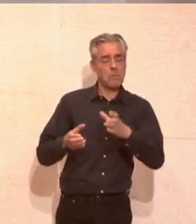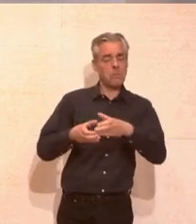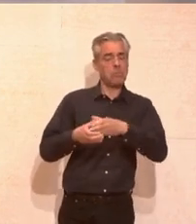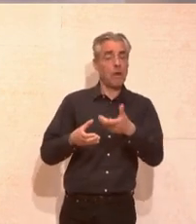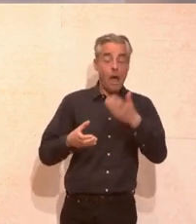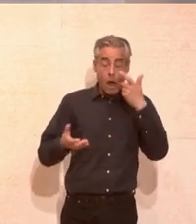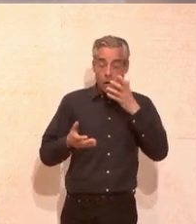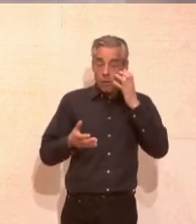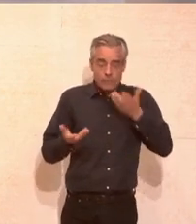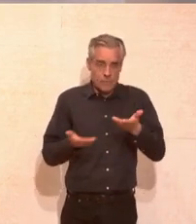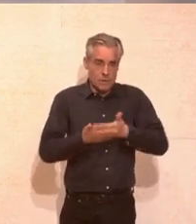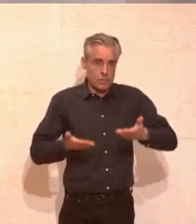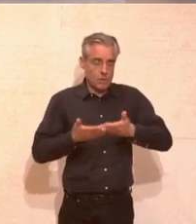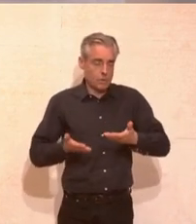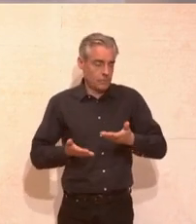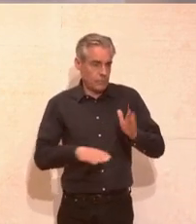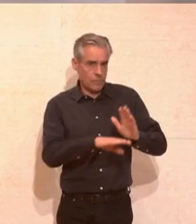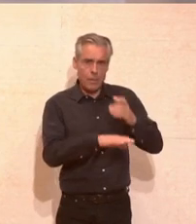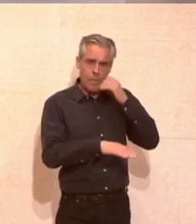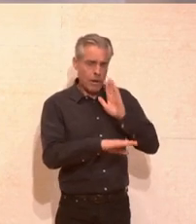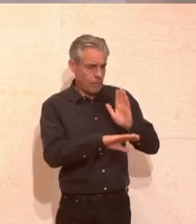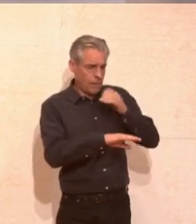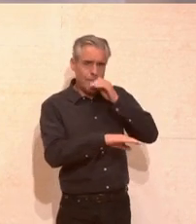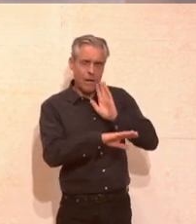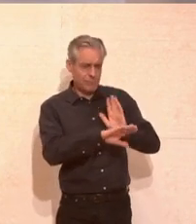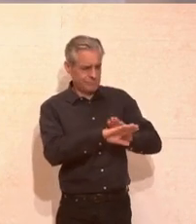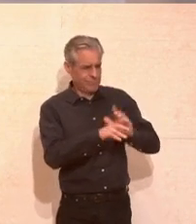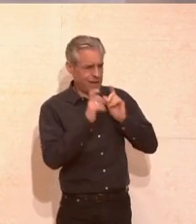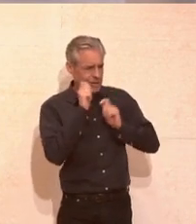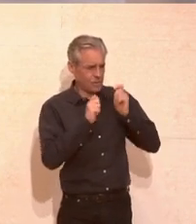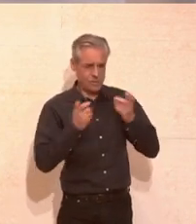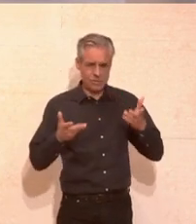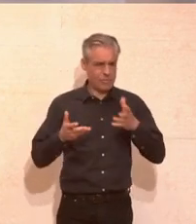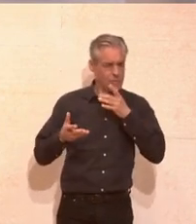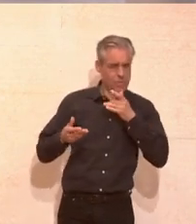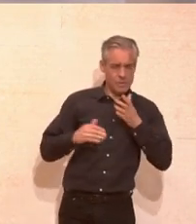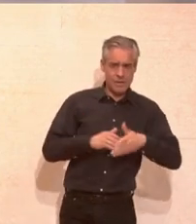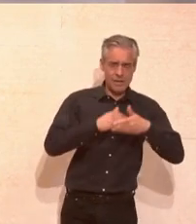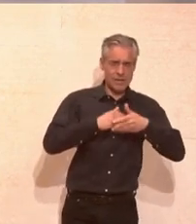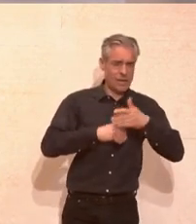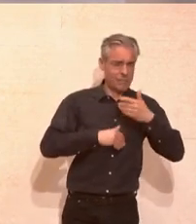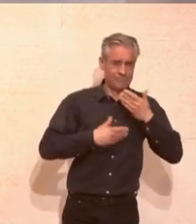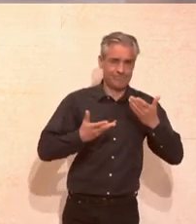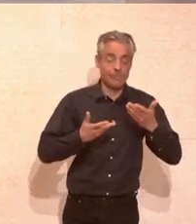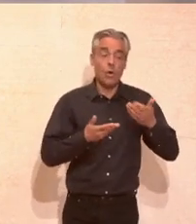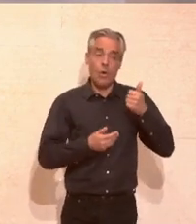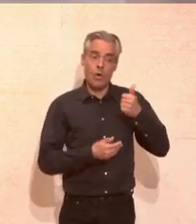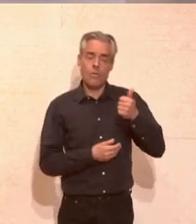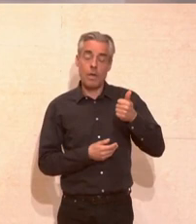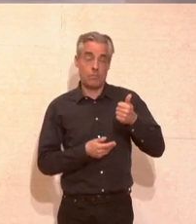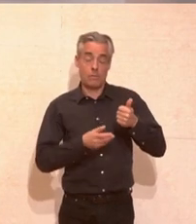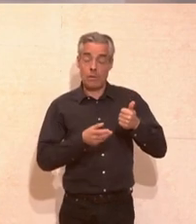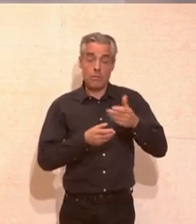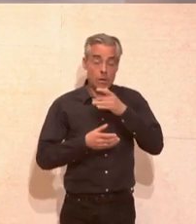moment-là, on est dans la situation où effectivement on est dans l'incapacité de les aider. Et eux-mêmes sont même